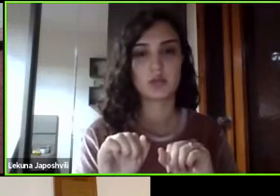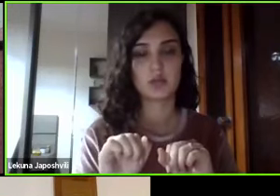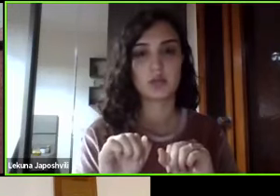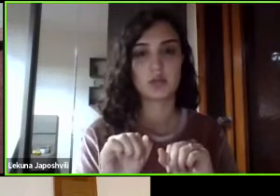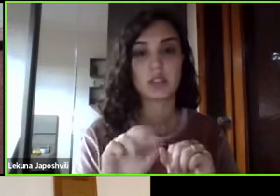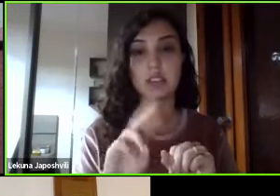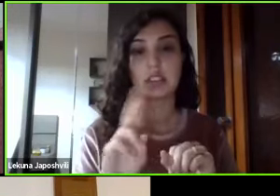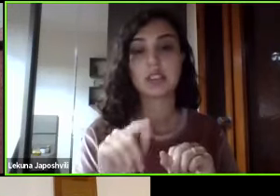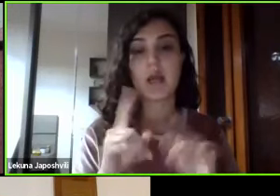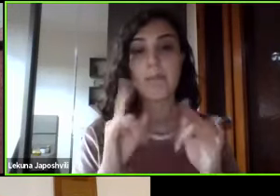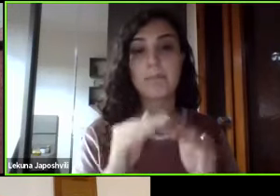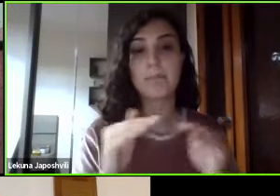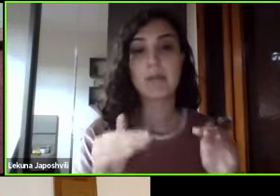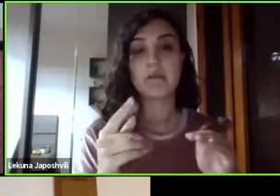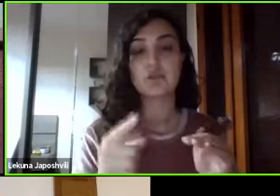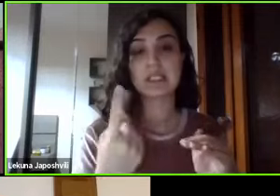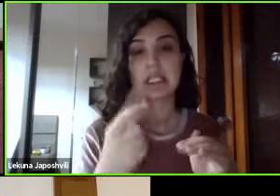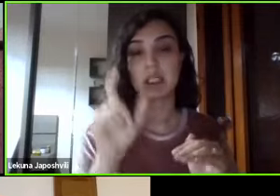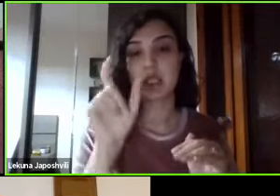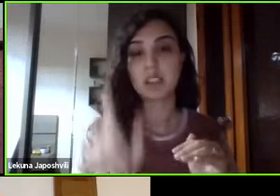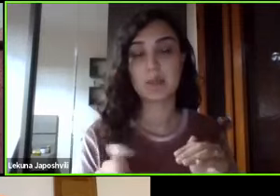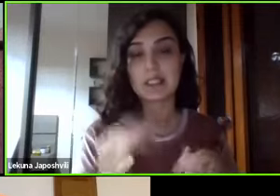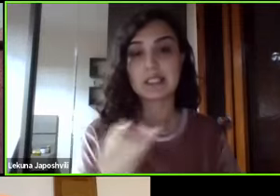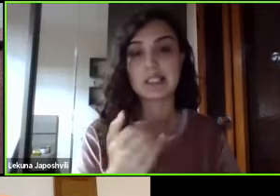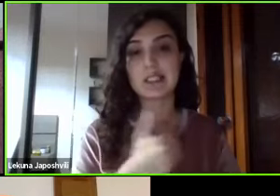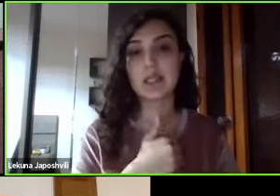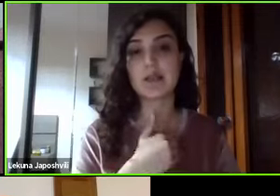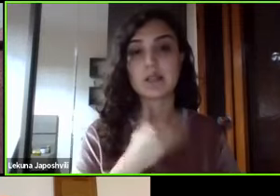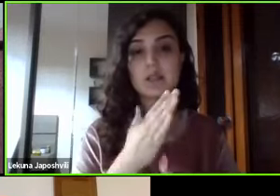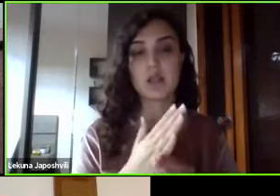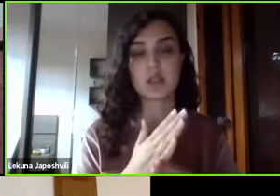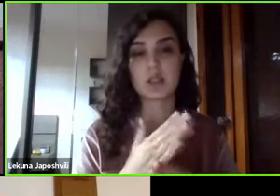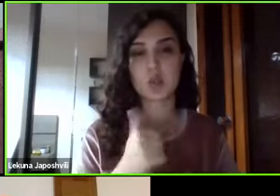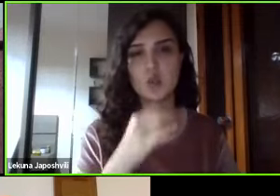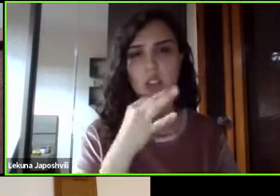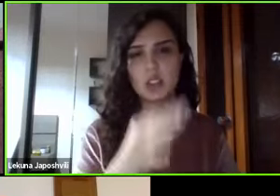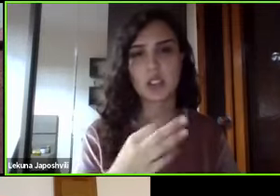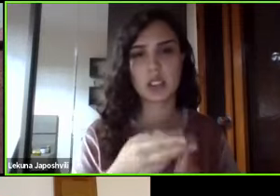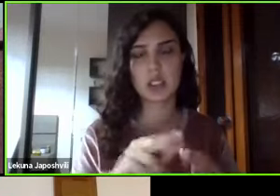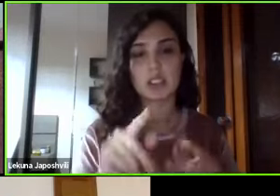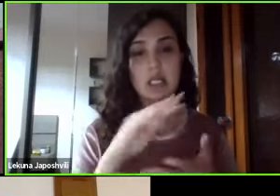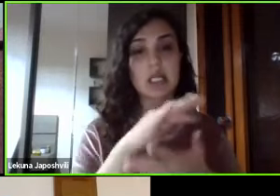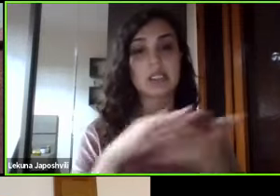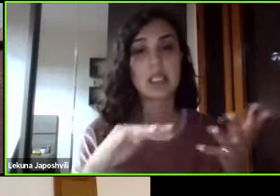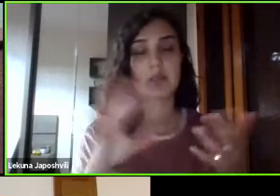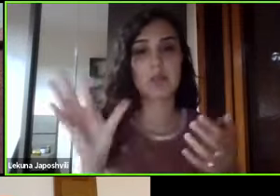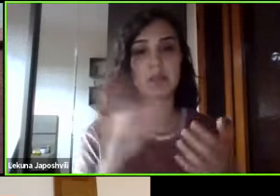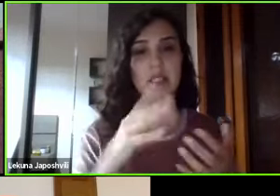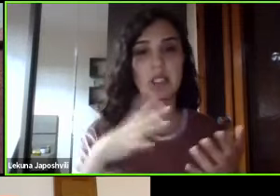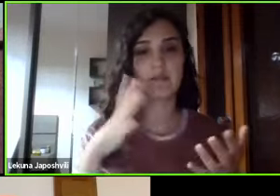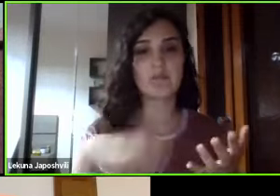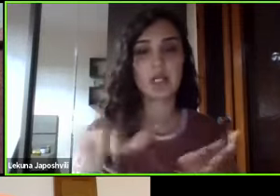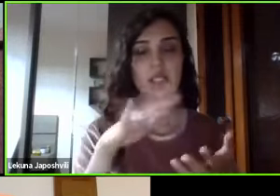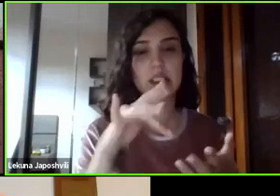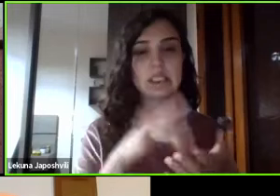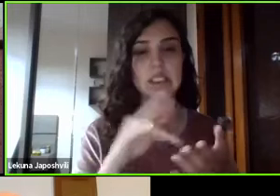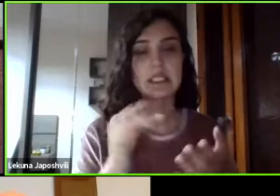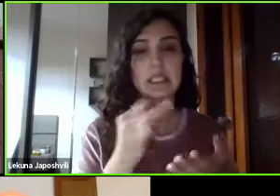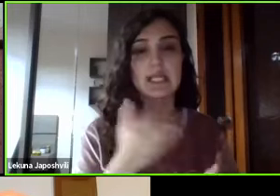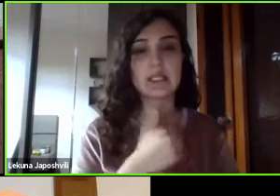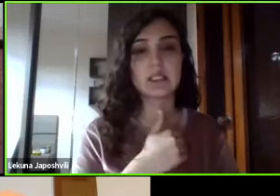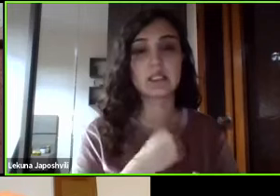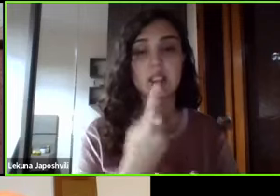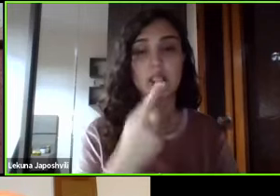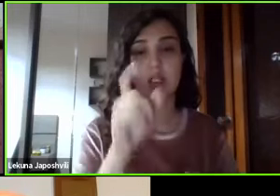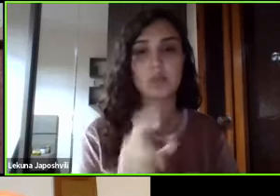და ბავშვის ერთი ადამიანის ინტერესი არის, აი როგორ გითხრათ, ეს არის გაგრძელება მთელი ქვეყნის ინტერესის და ერთ ადამიანში არის